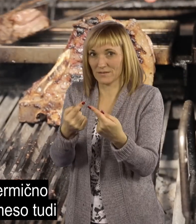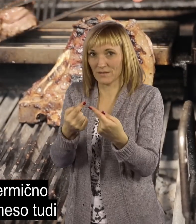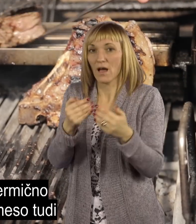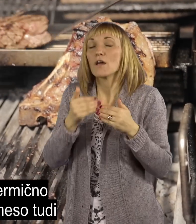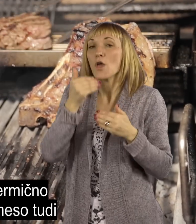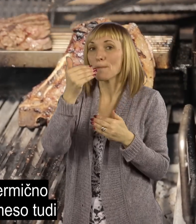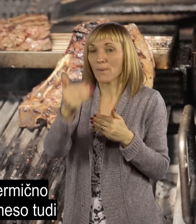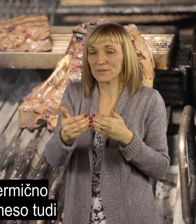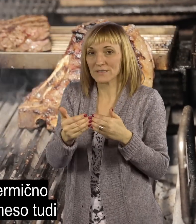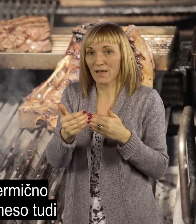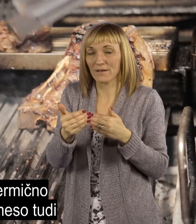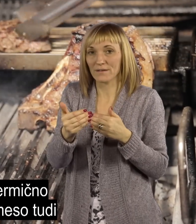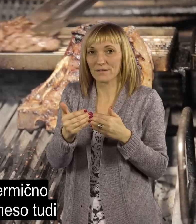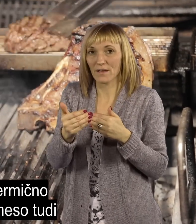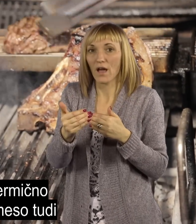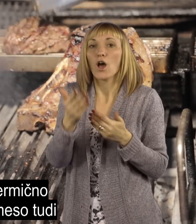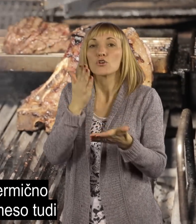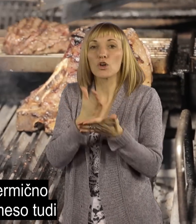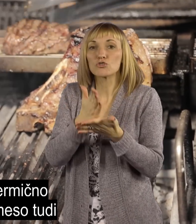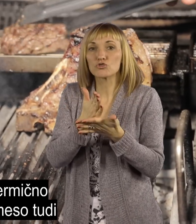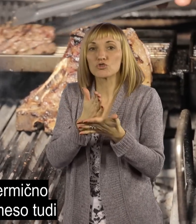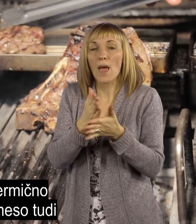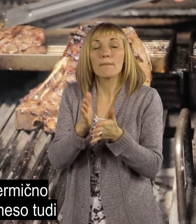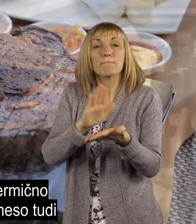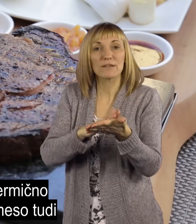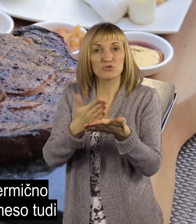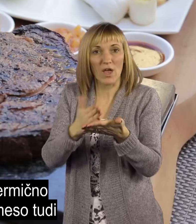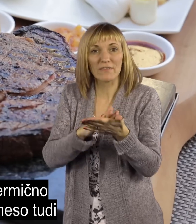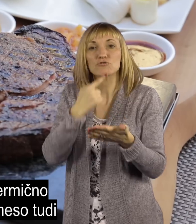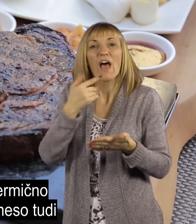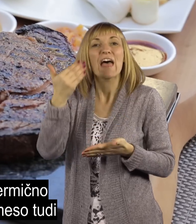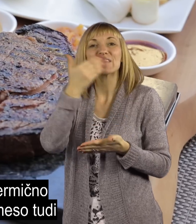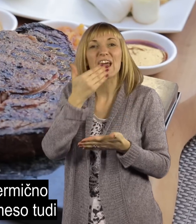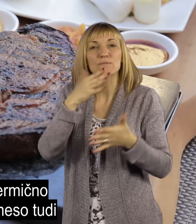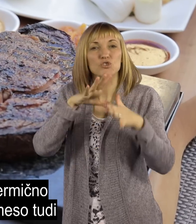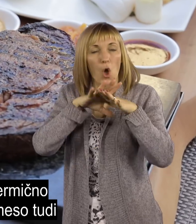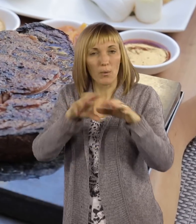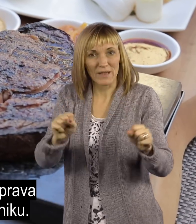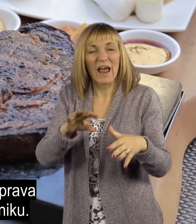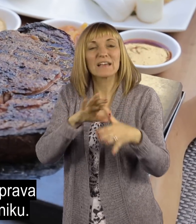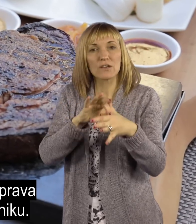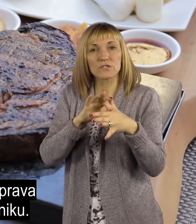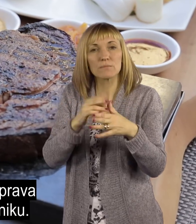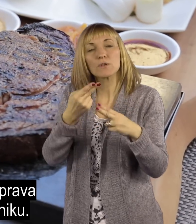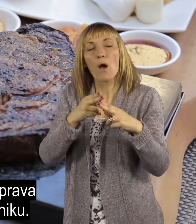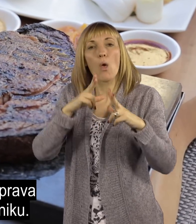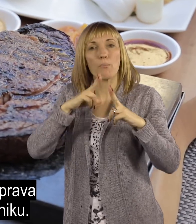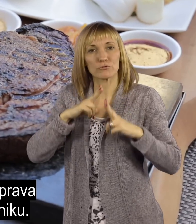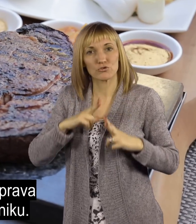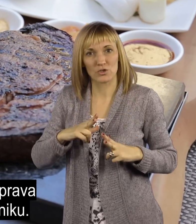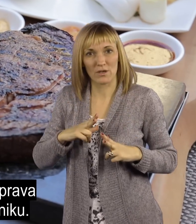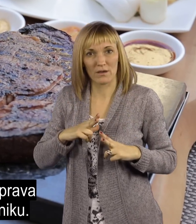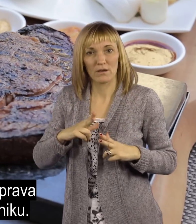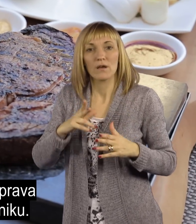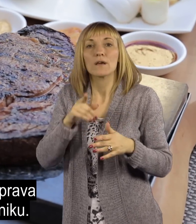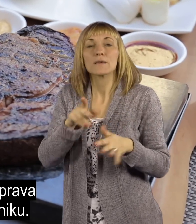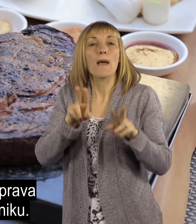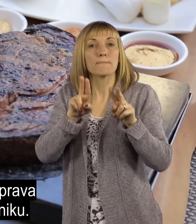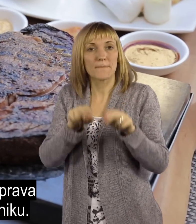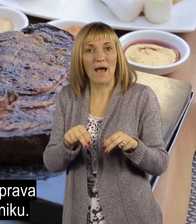In kasneje, ko je termično obdelana in ko se meso tudi malo spočije,